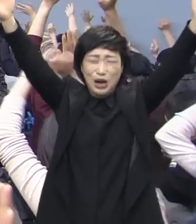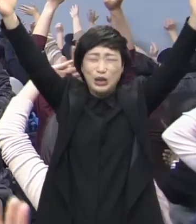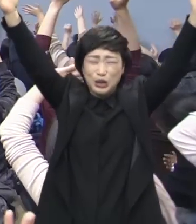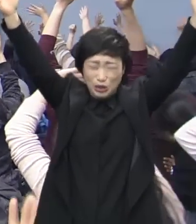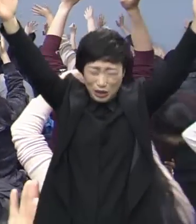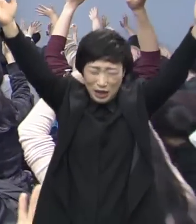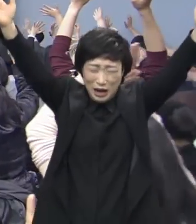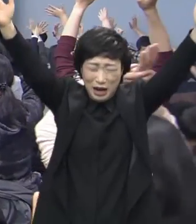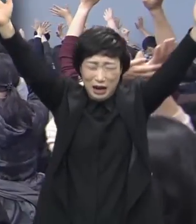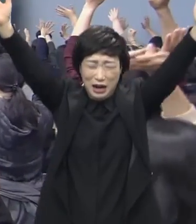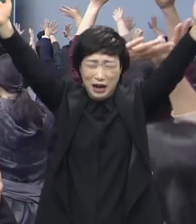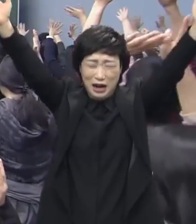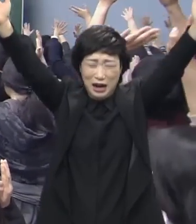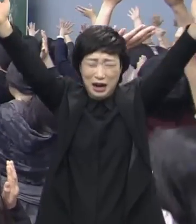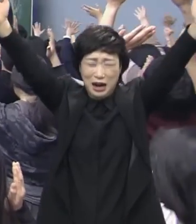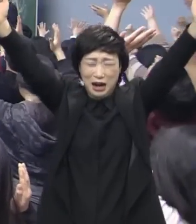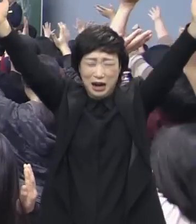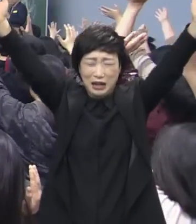주여